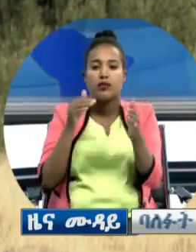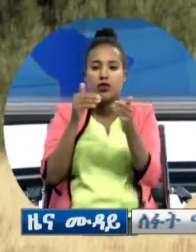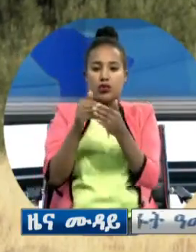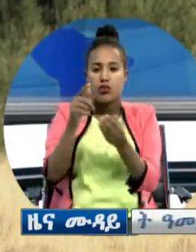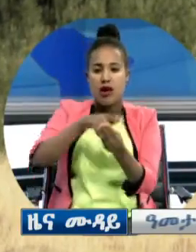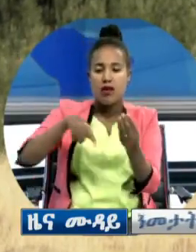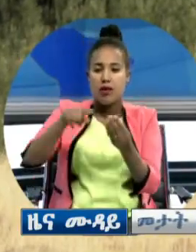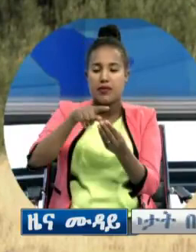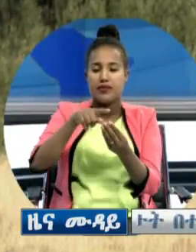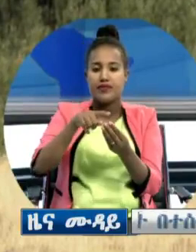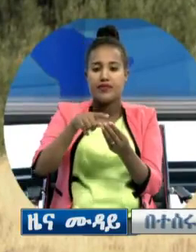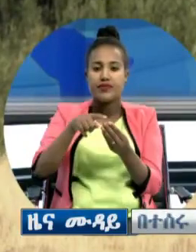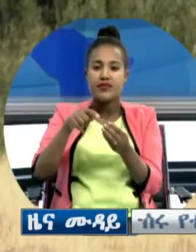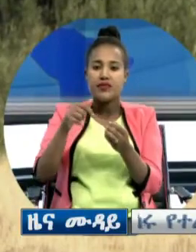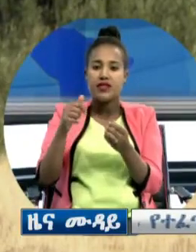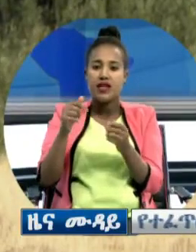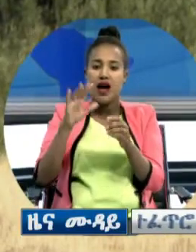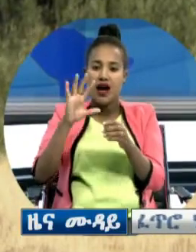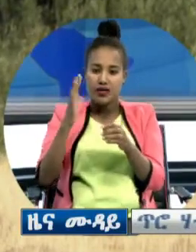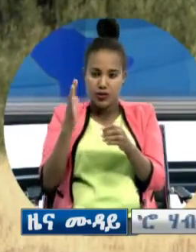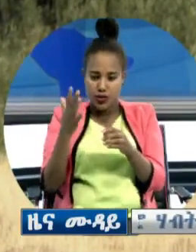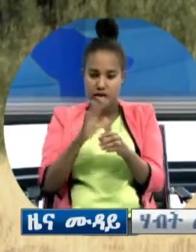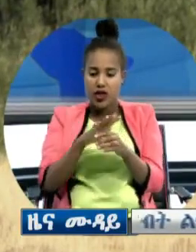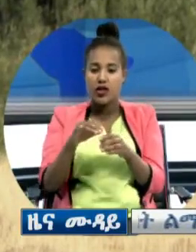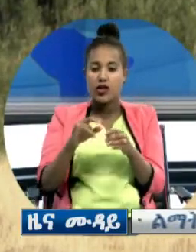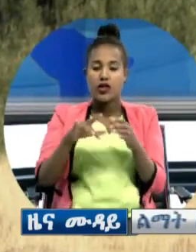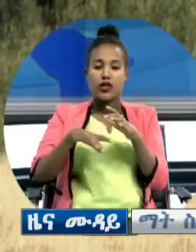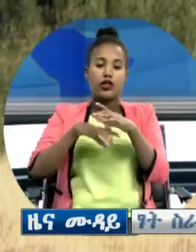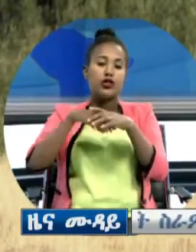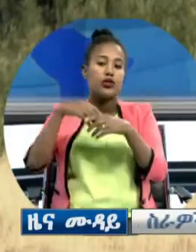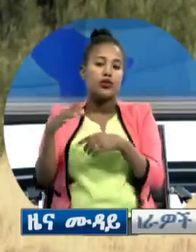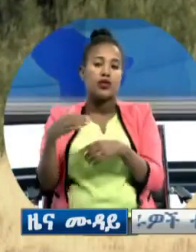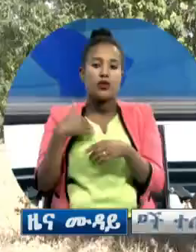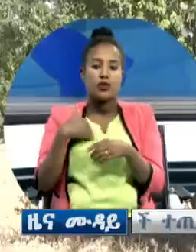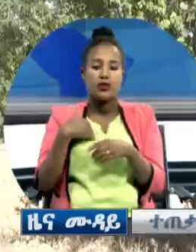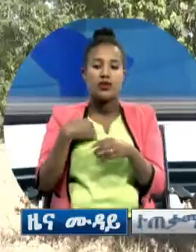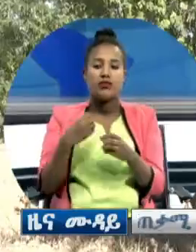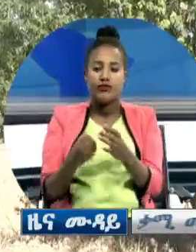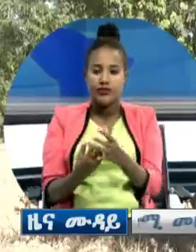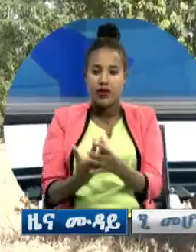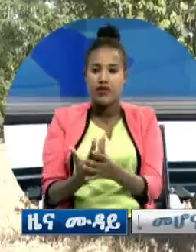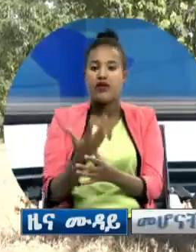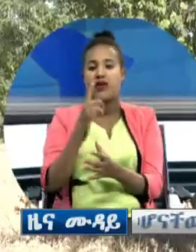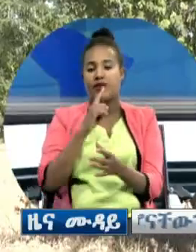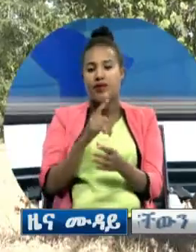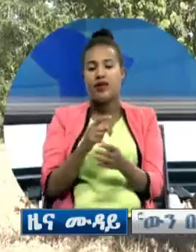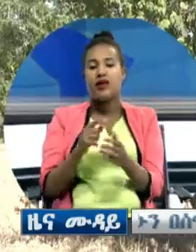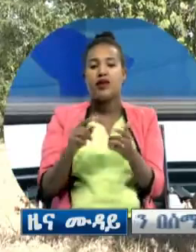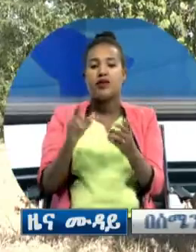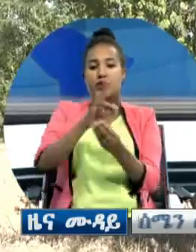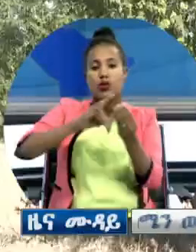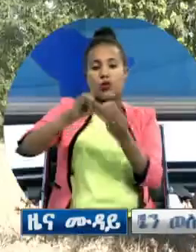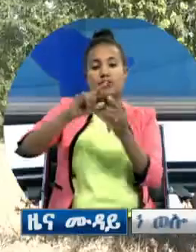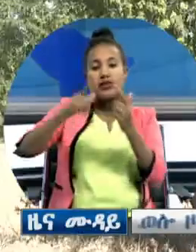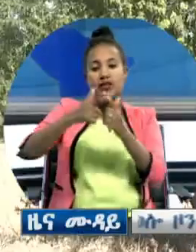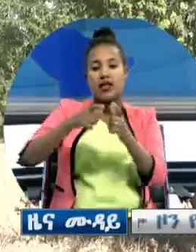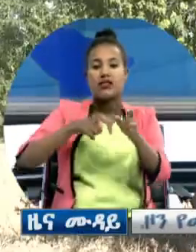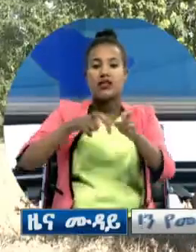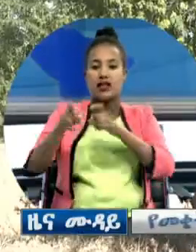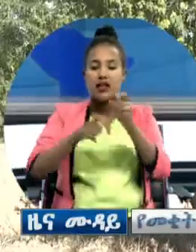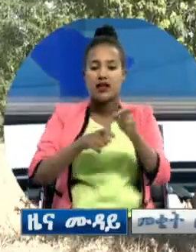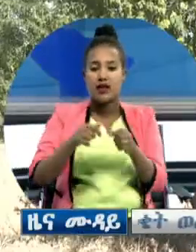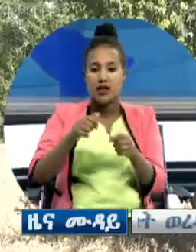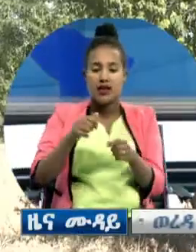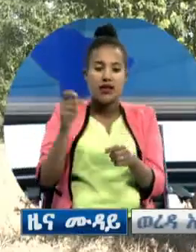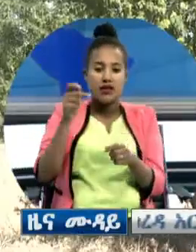የአካባቢ ዝርያዎችና የውጭ ዝርያ ያላቸውን እጽዋቶች እያፈላን ነው የምንገኘው። የዞኑ ምክትል አስተዳዳሪና ግብርና መምሪያ ኃላፊ ዳቆን